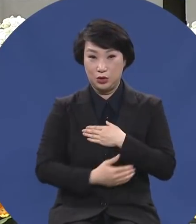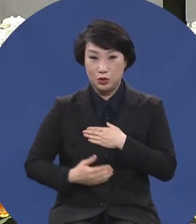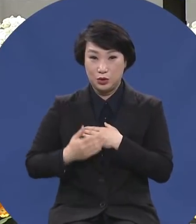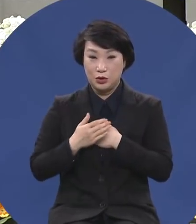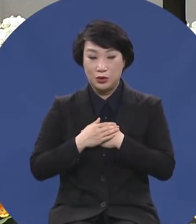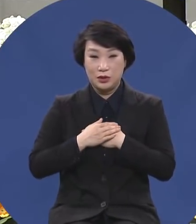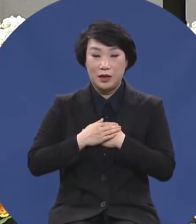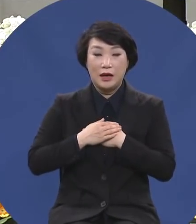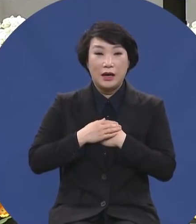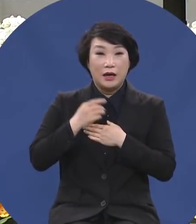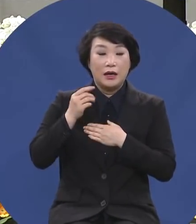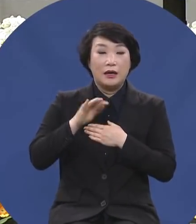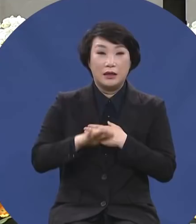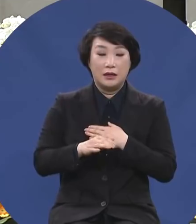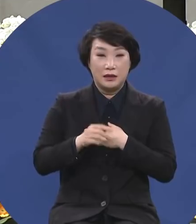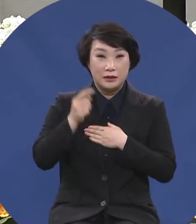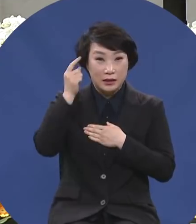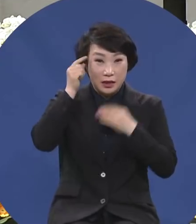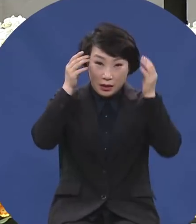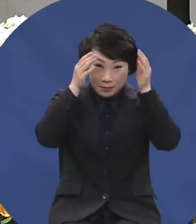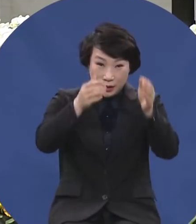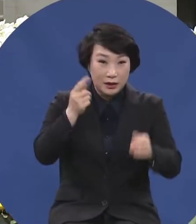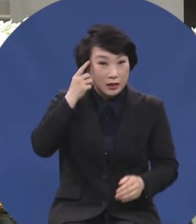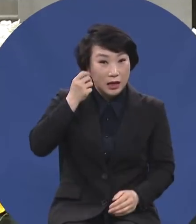육신의 사고를 가지고